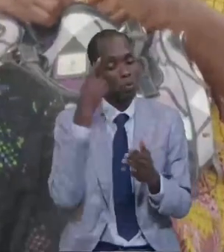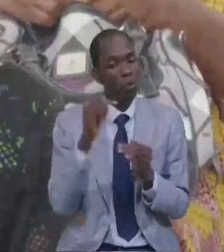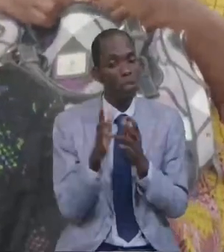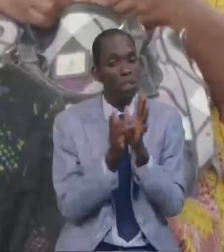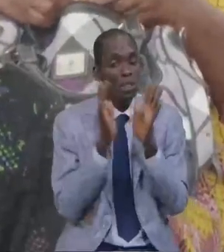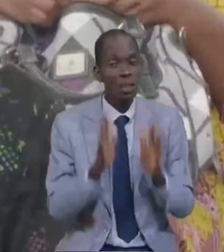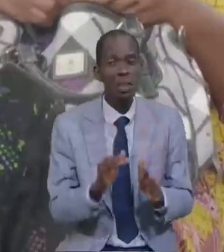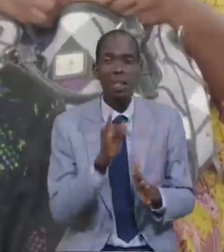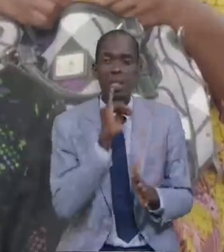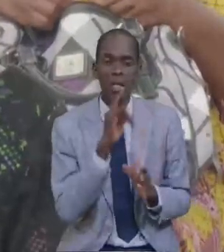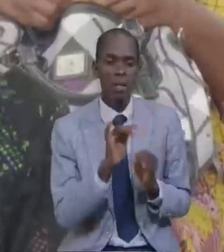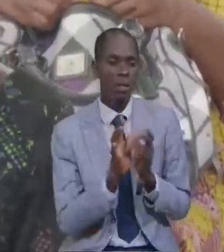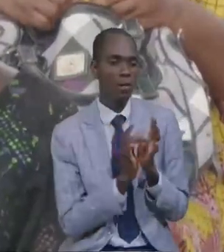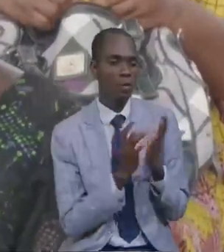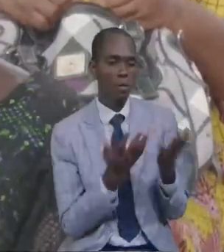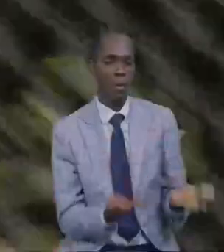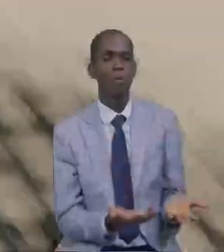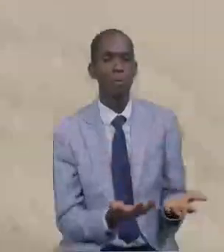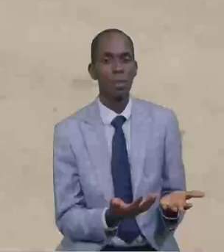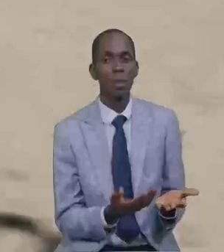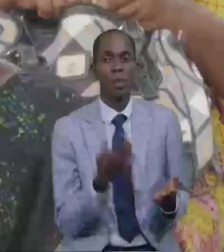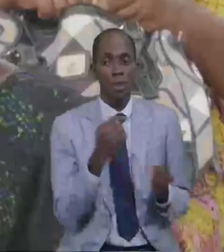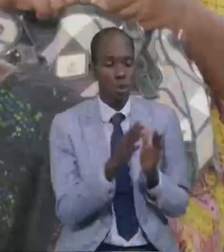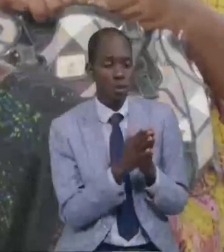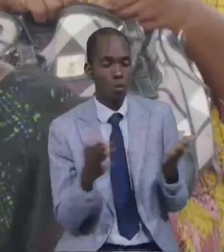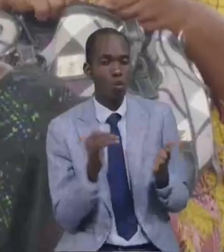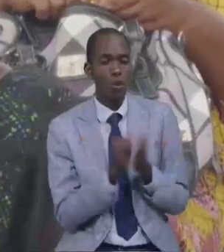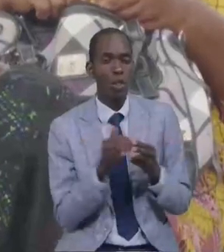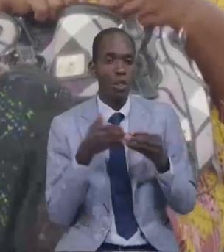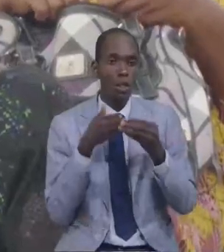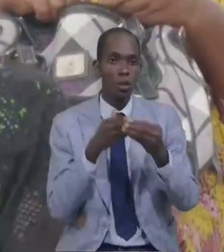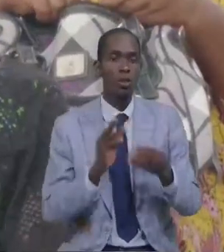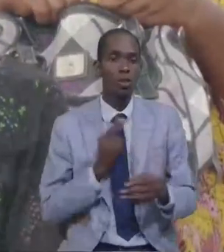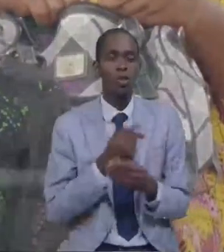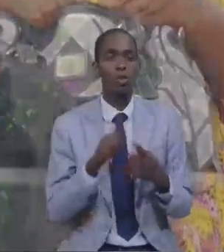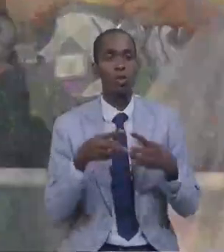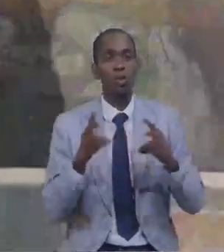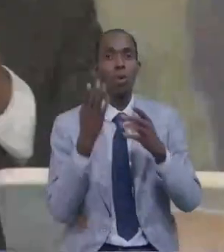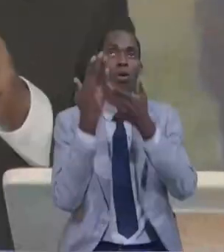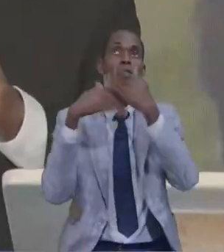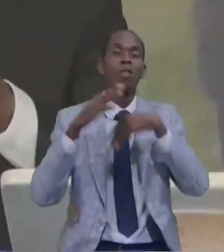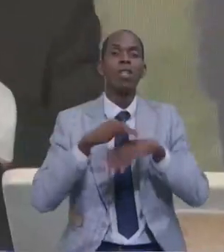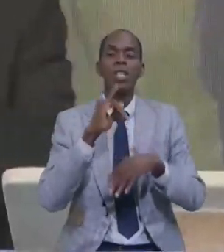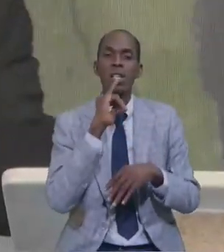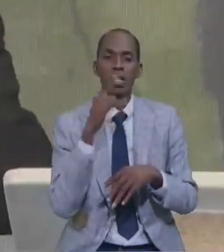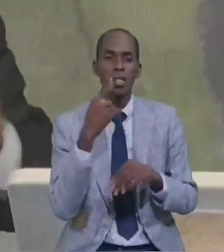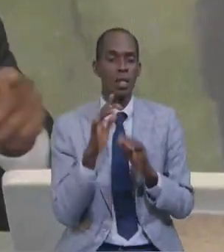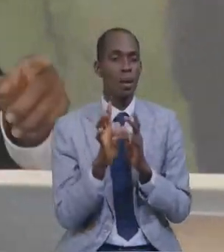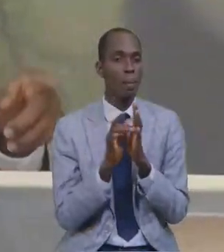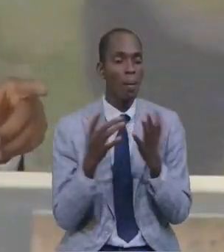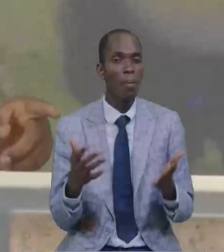du ciel, c'est la Bible. Maintenant, en tant qu'enfant de Dieu, Tu es sauvé. Ce